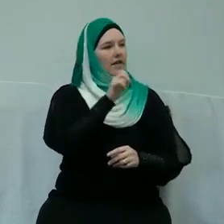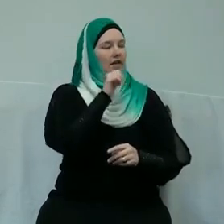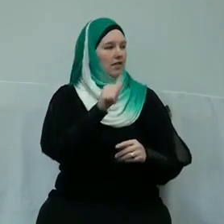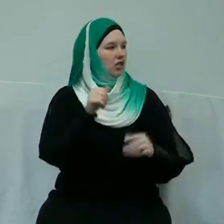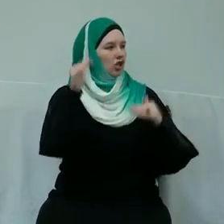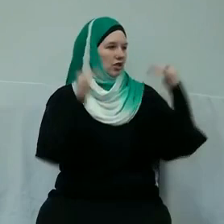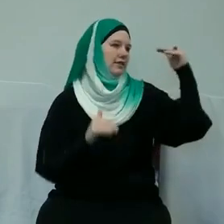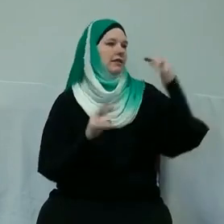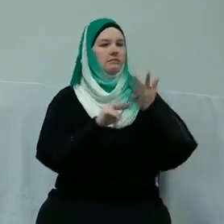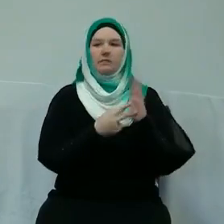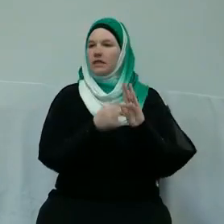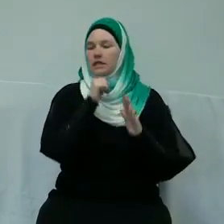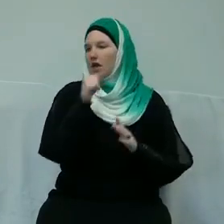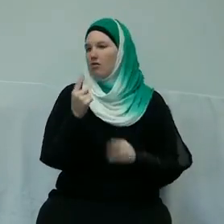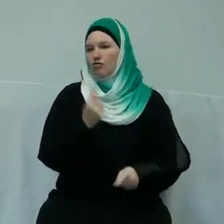إِنَّ الشِّرْكَ